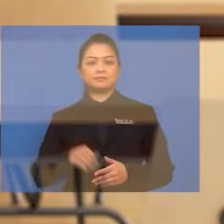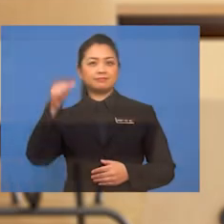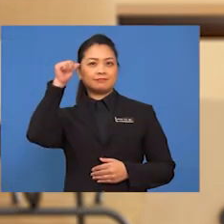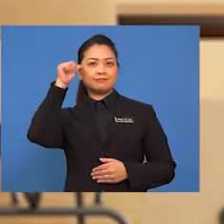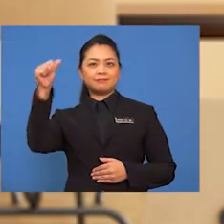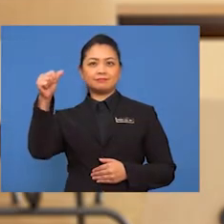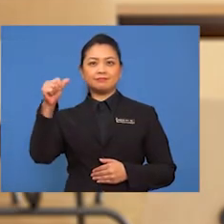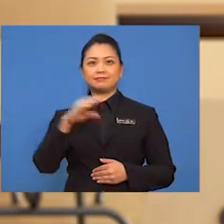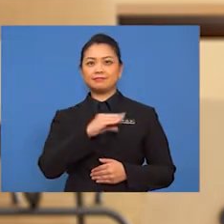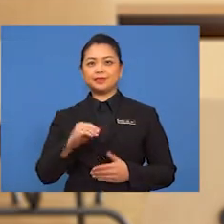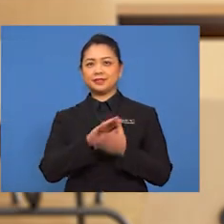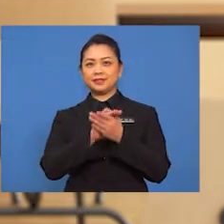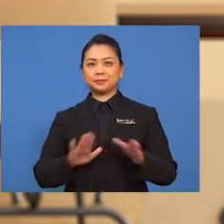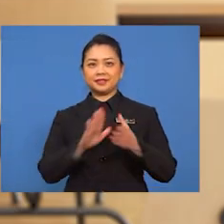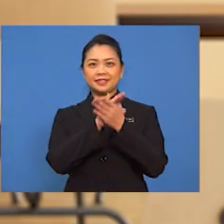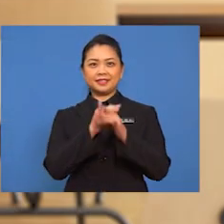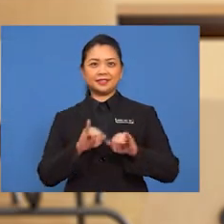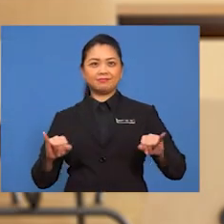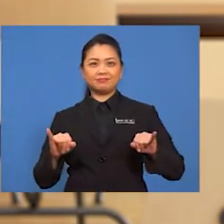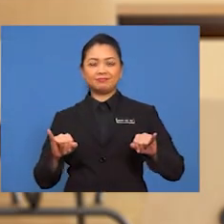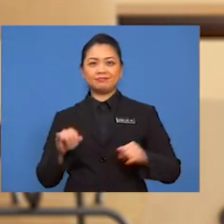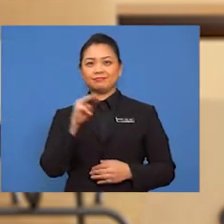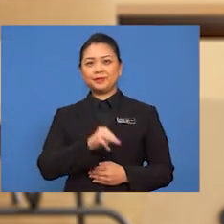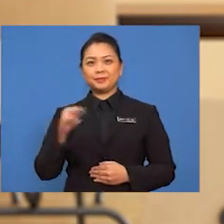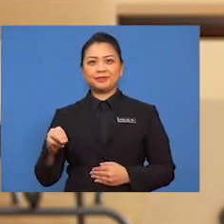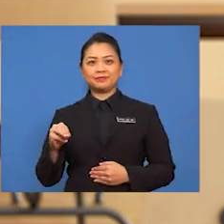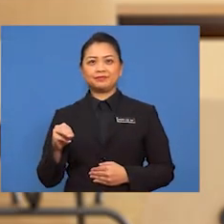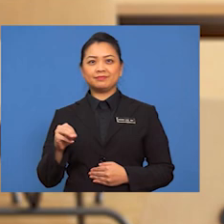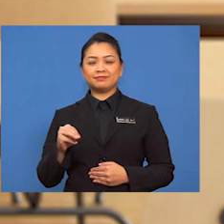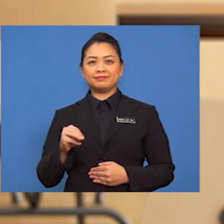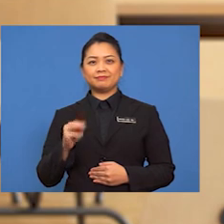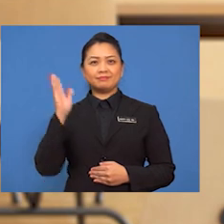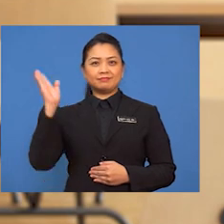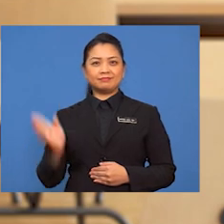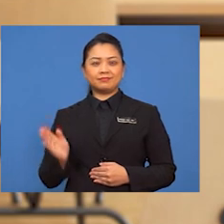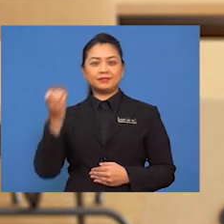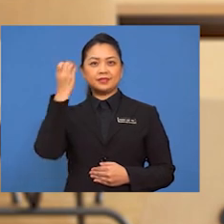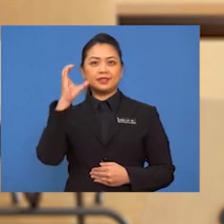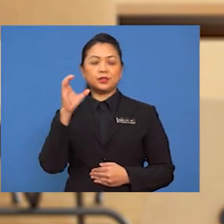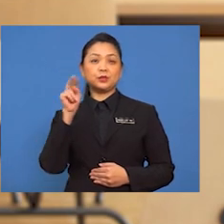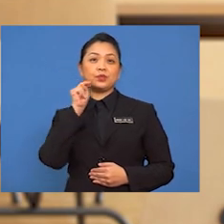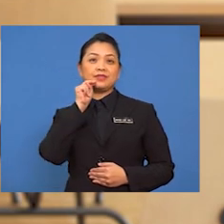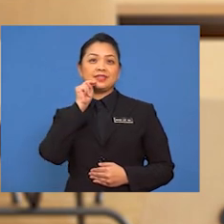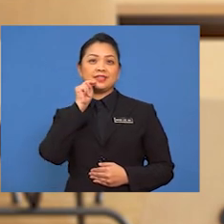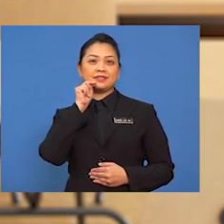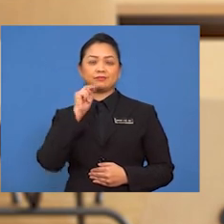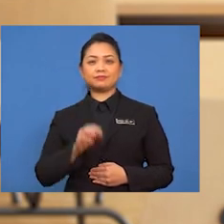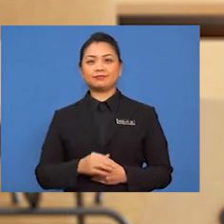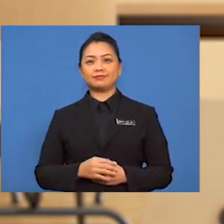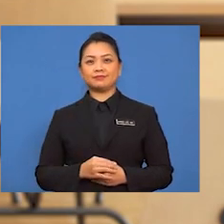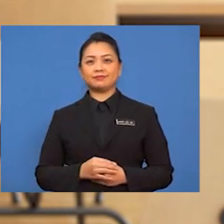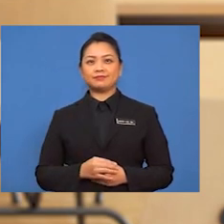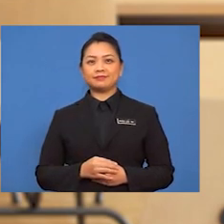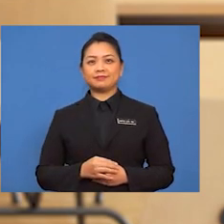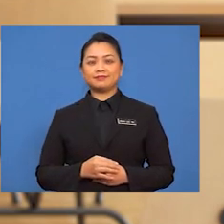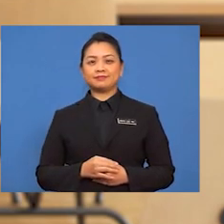Assalamualaikum dan selamat sejahtera murid-murid. Saya, Cegu Nofarizian Binti Mohamad